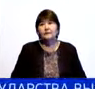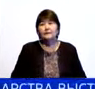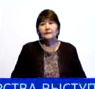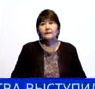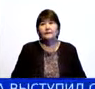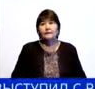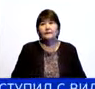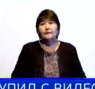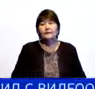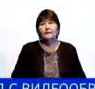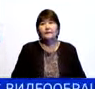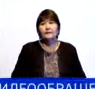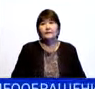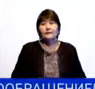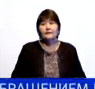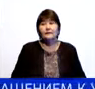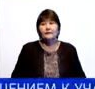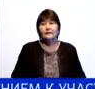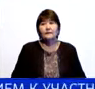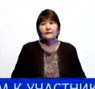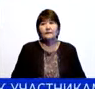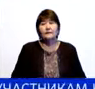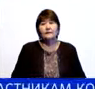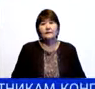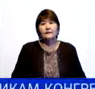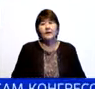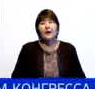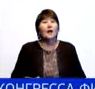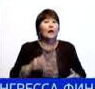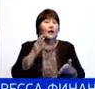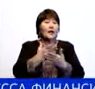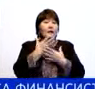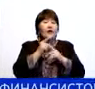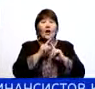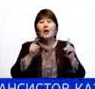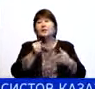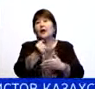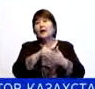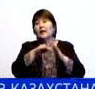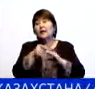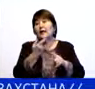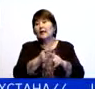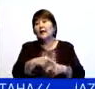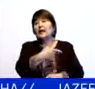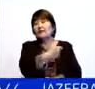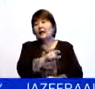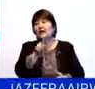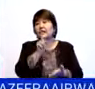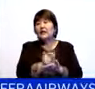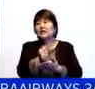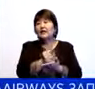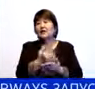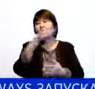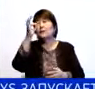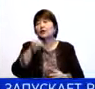был вакцина но сортового эрик шире выбор есть свои особенности хранения данной вакцины она должна храниться при